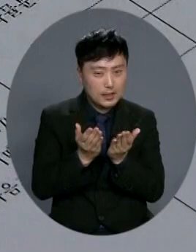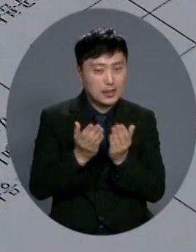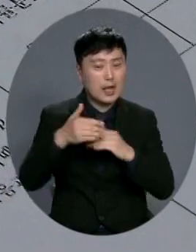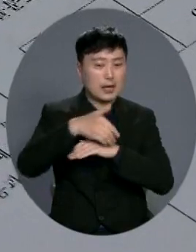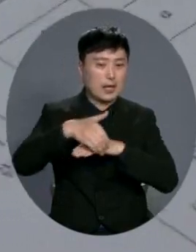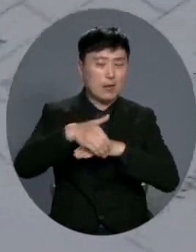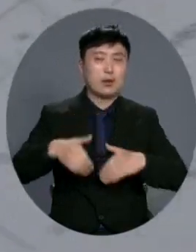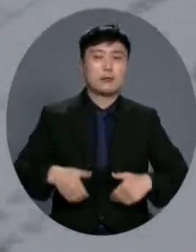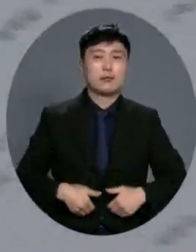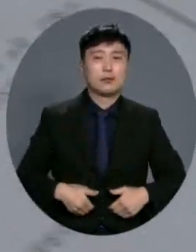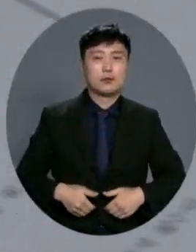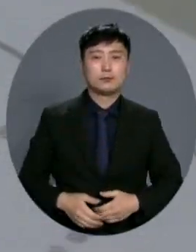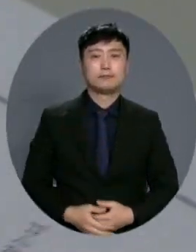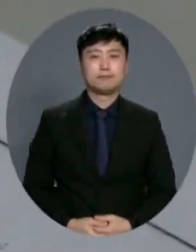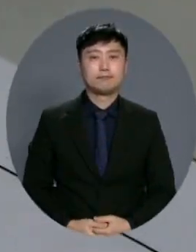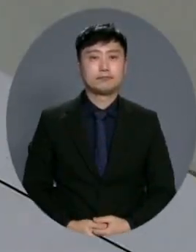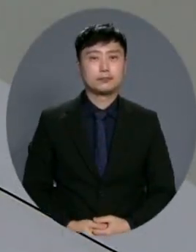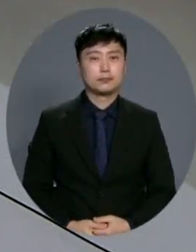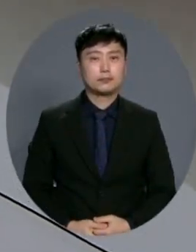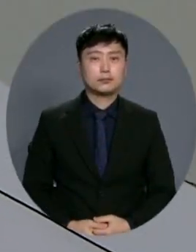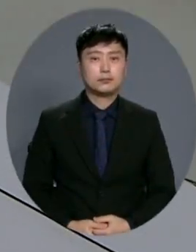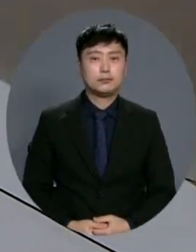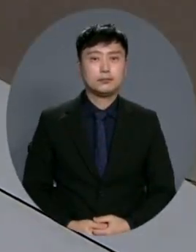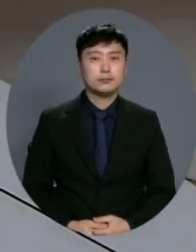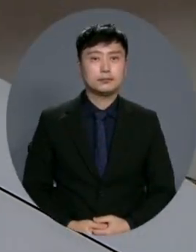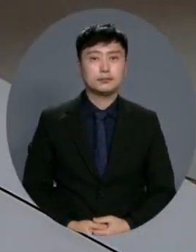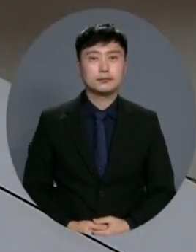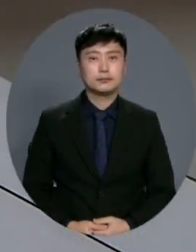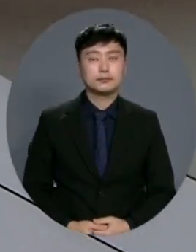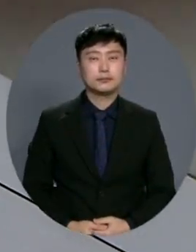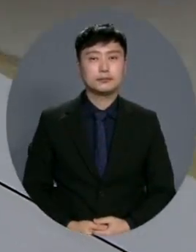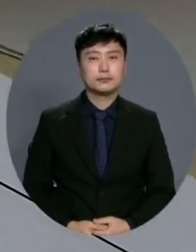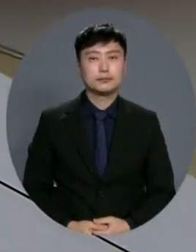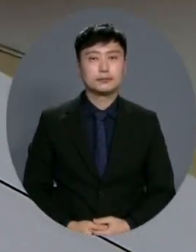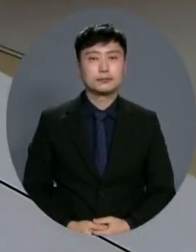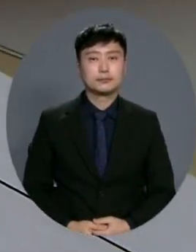입시 전략을 세우는 게 중요해졌습니다. MBC 뉴스 이상훈입니다.